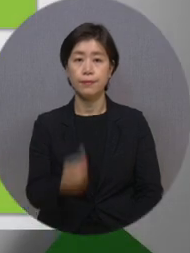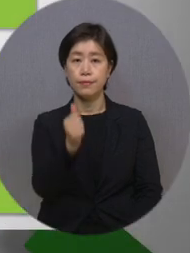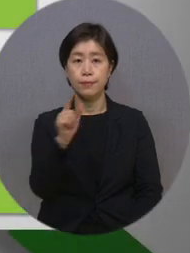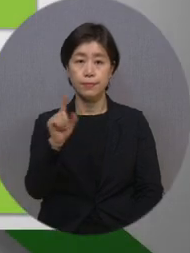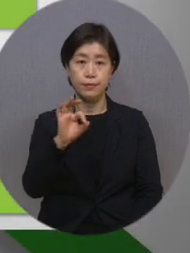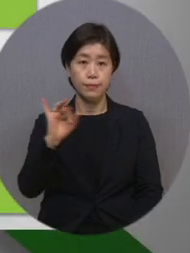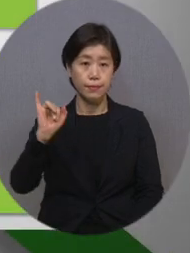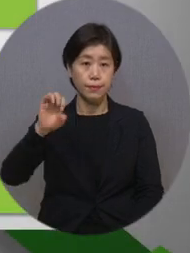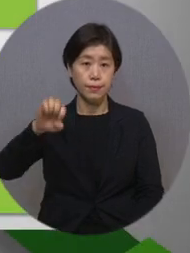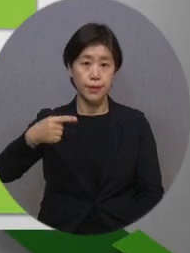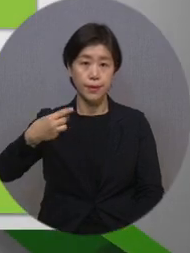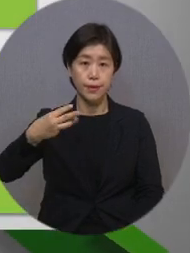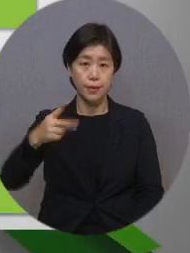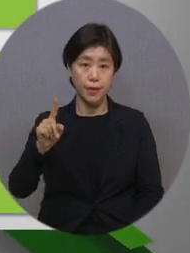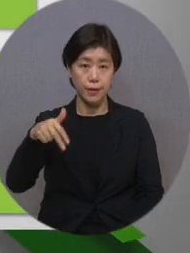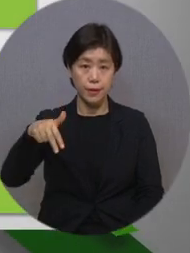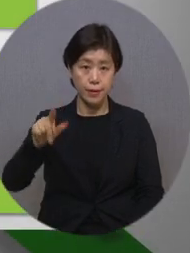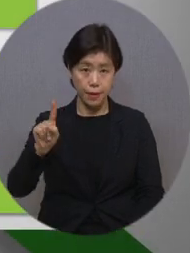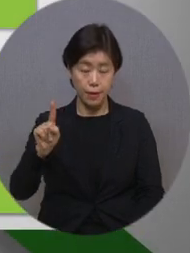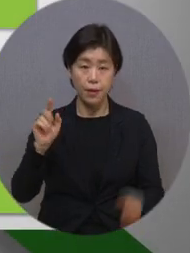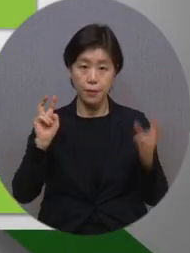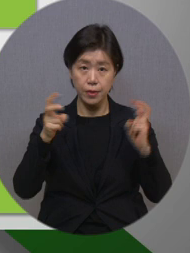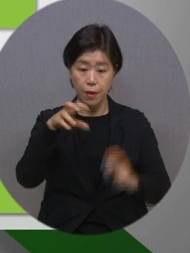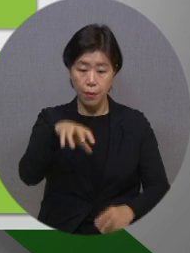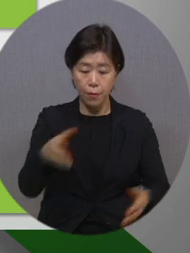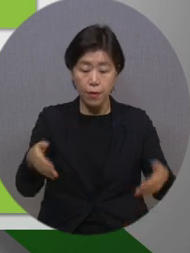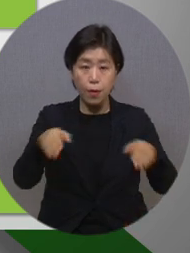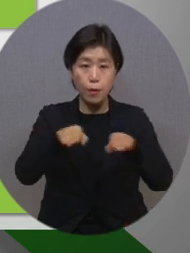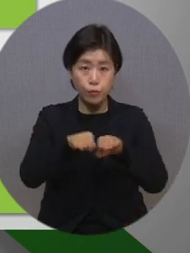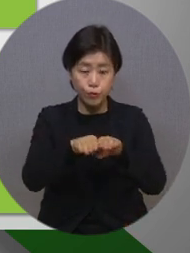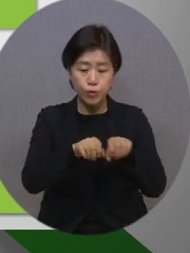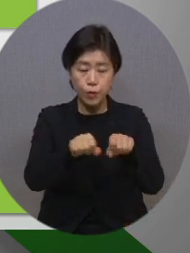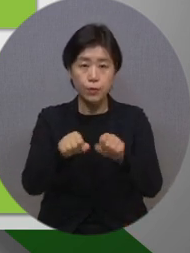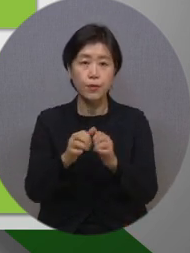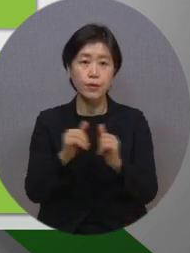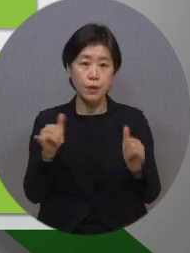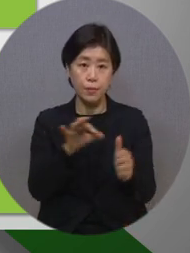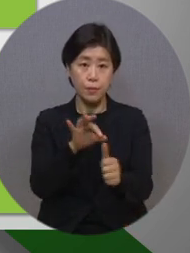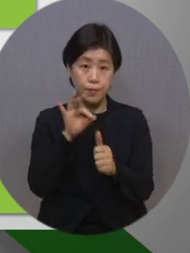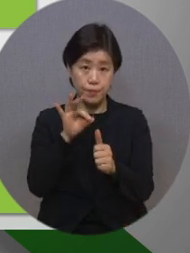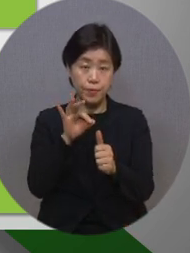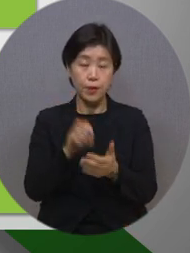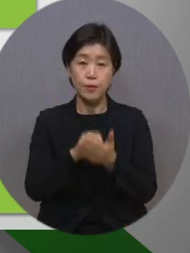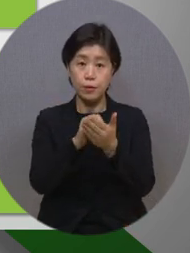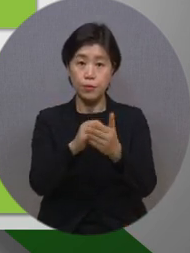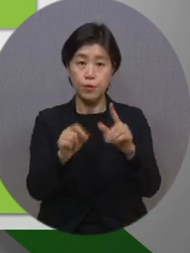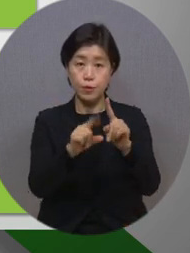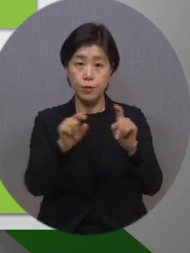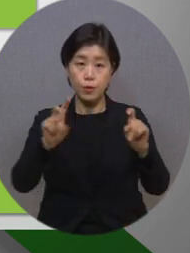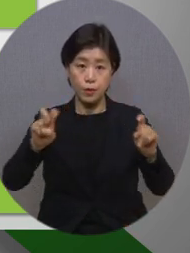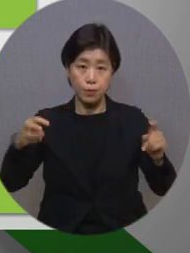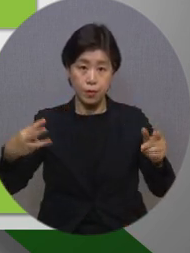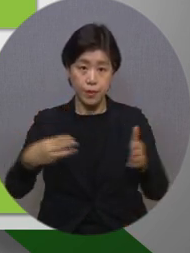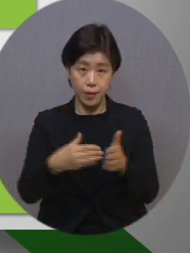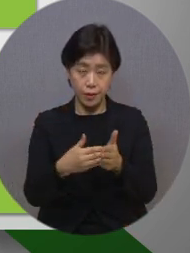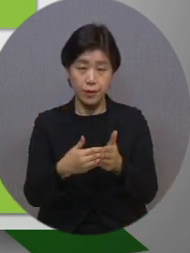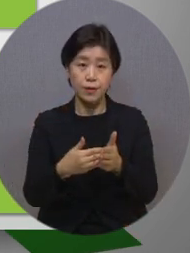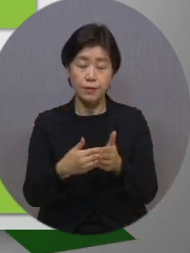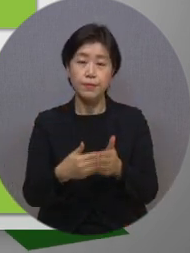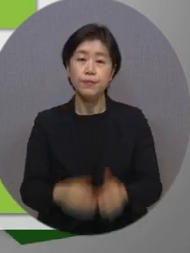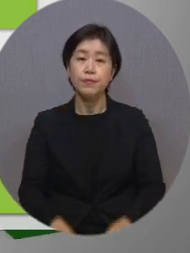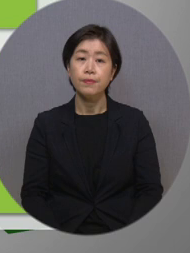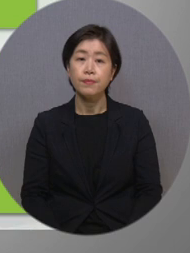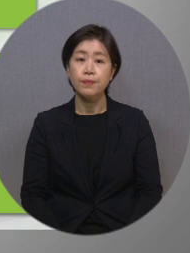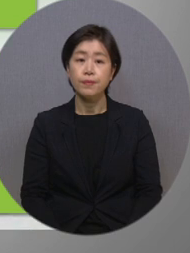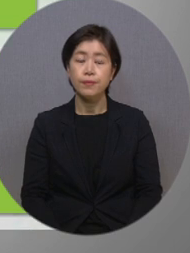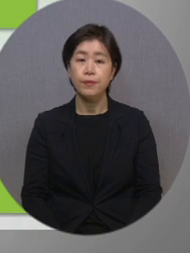주식회사 하이프라자에서 건물 청소원을 모집합니다. 접수 마감일은 11월 23일까지며